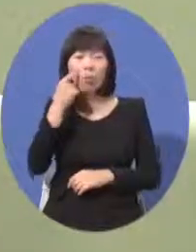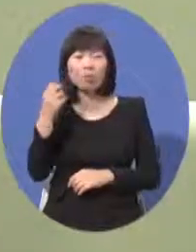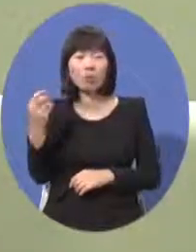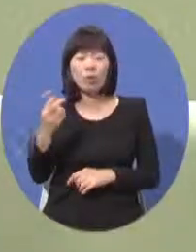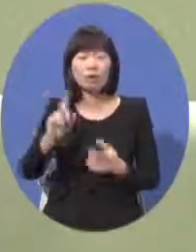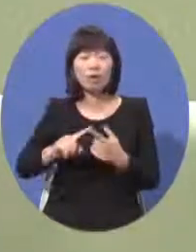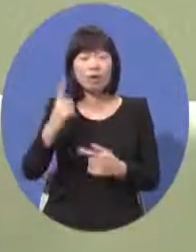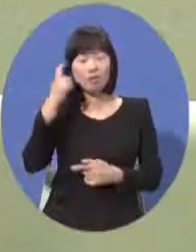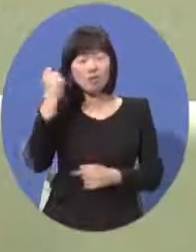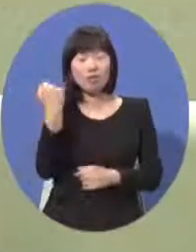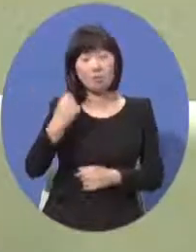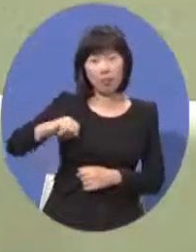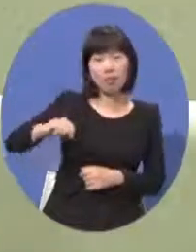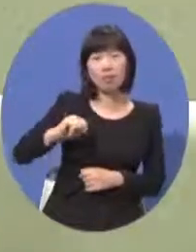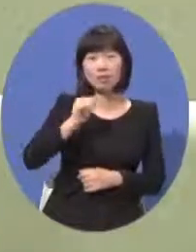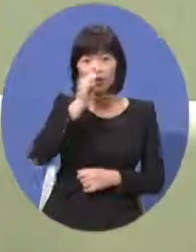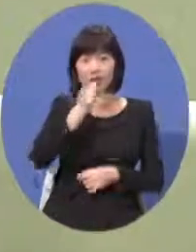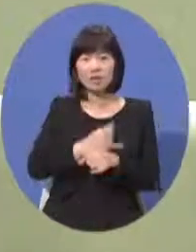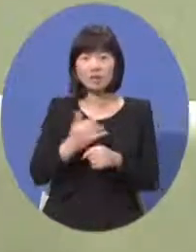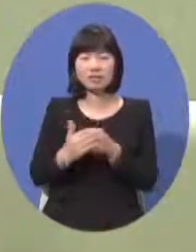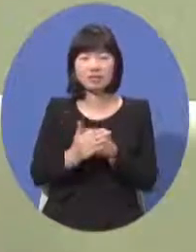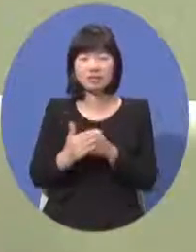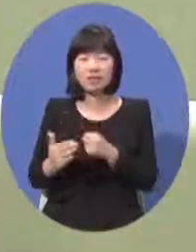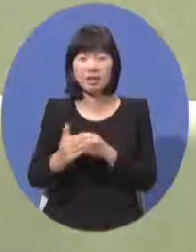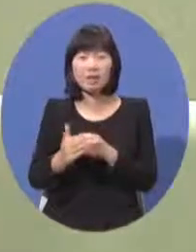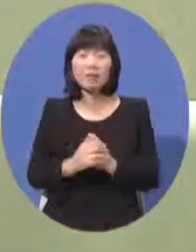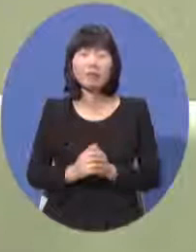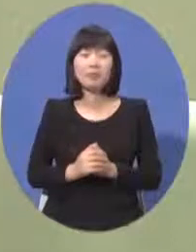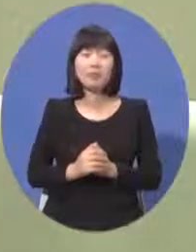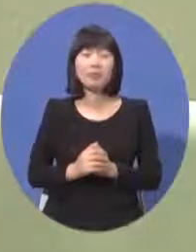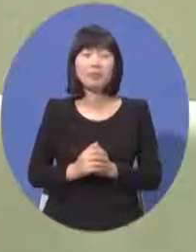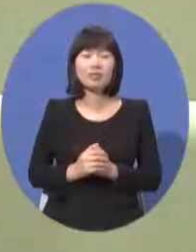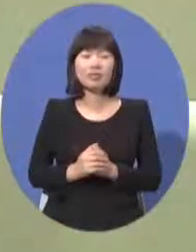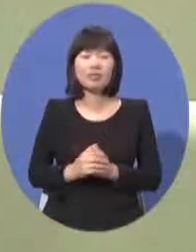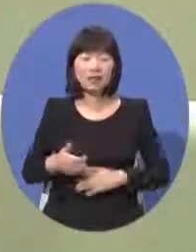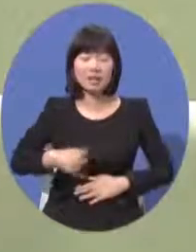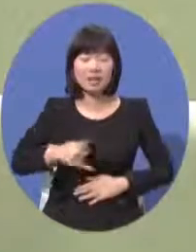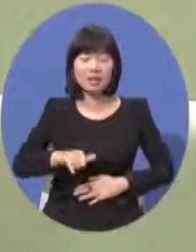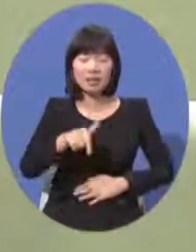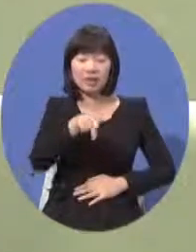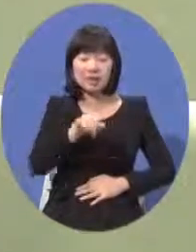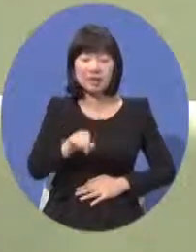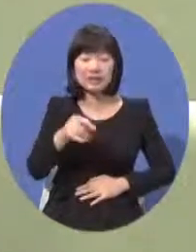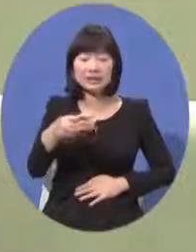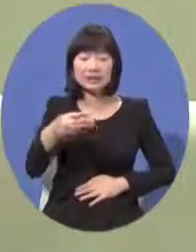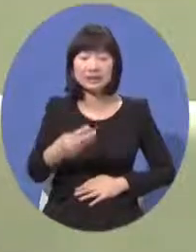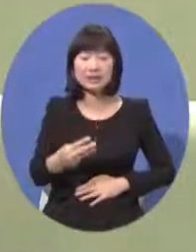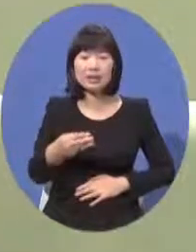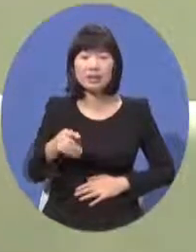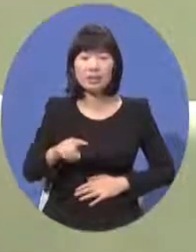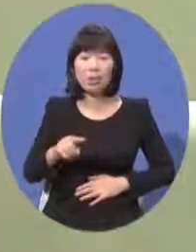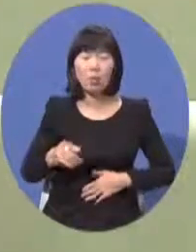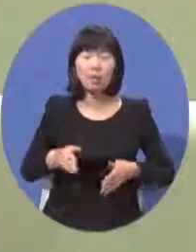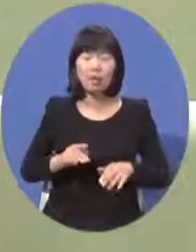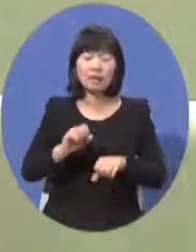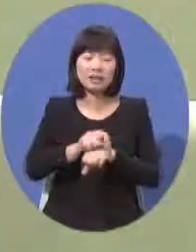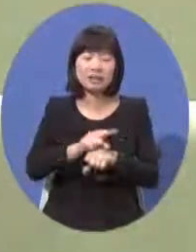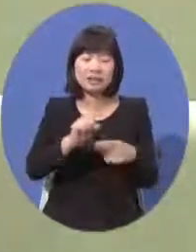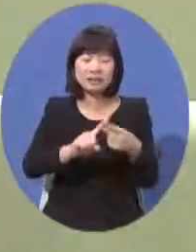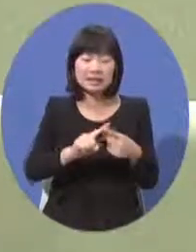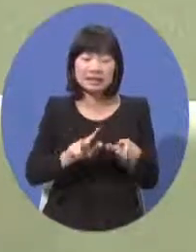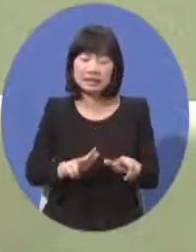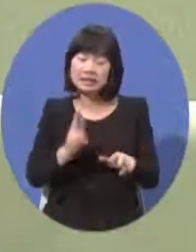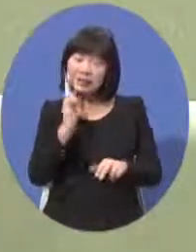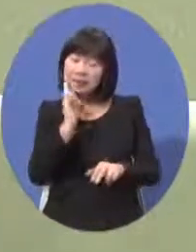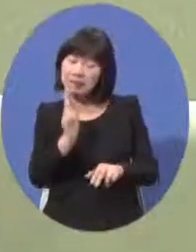굉장히 그거에 대한 거부감이 많이 생길 수도 있기 때문에 그 정도 이제 아이의 기질을 체크해서 우리 아이가 아주 힘든 아주 극단적인 힘든